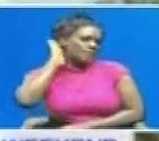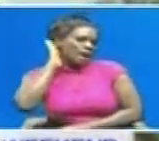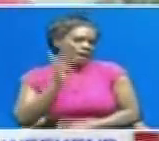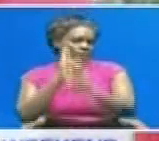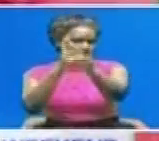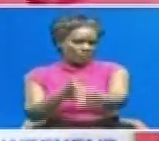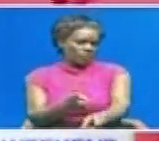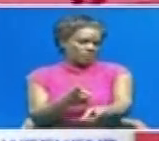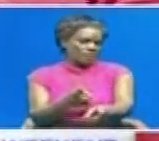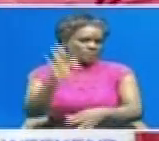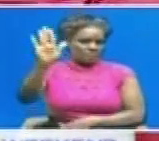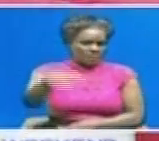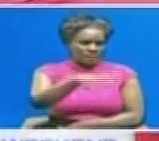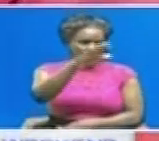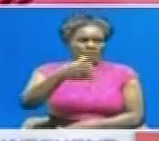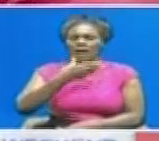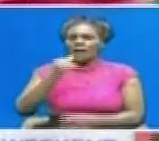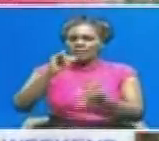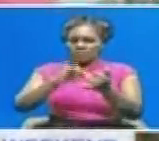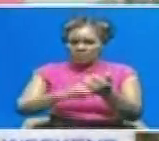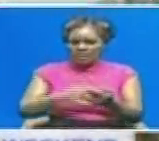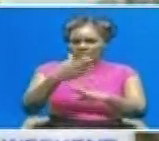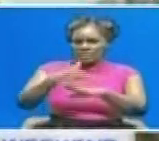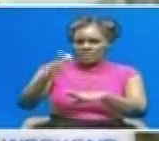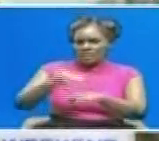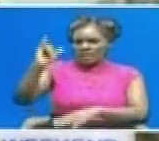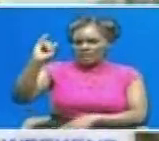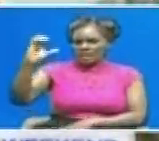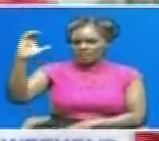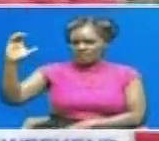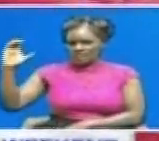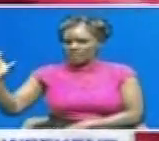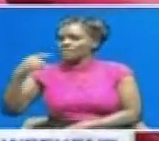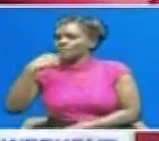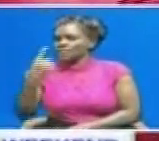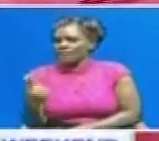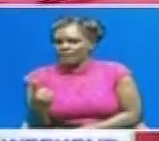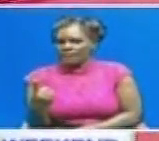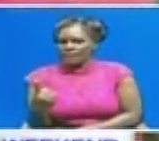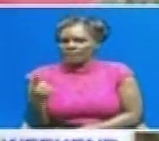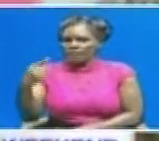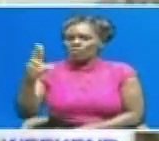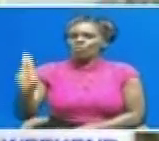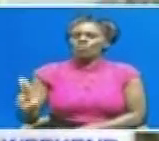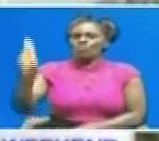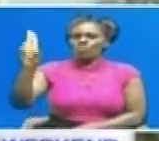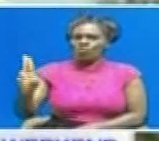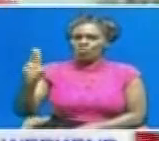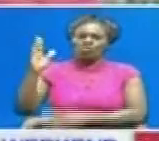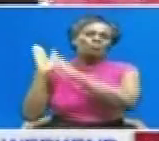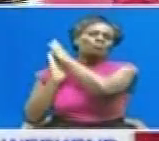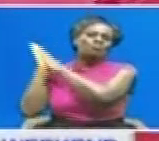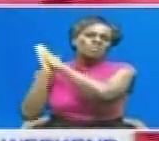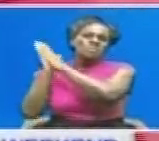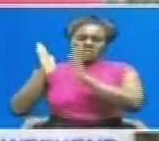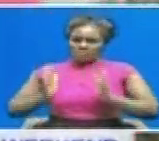kwamba huyu bwana yake alituma report huko ICC ambaye anasema ya kwamba ati Uhuru Kenyatta ni mje